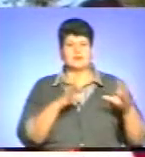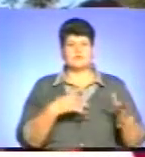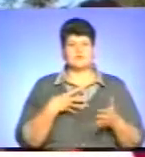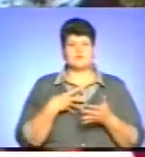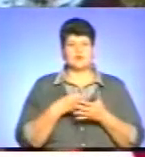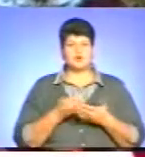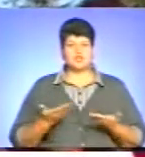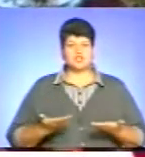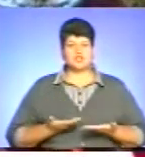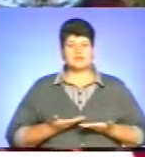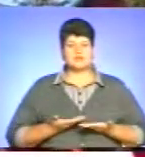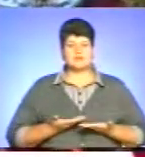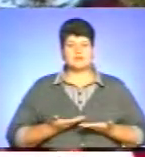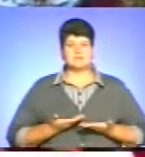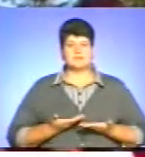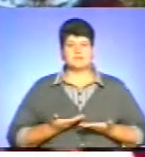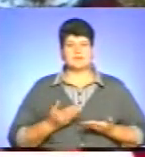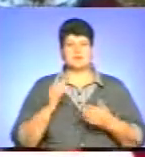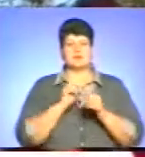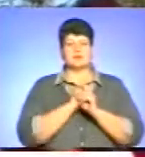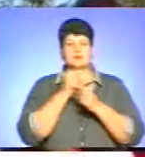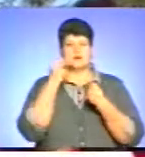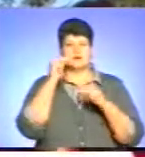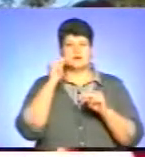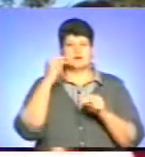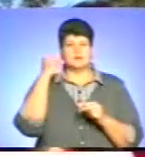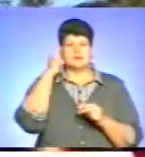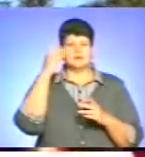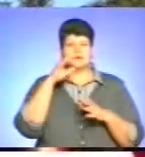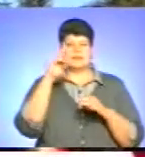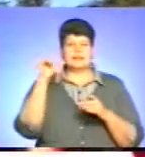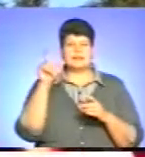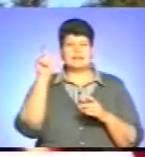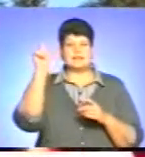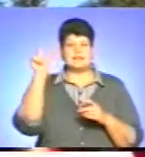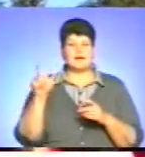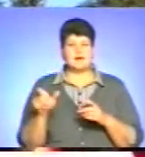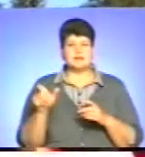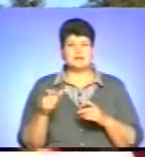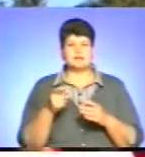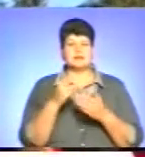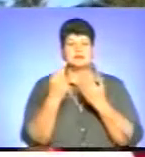життя за ті вищі ідеали, про які навіть Святе Письмо,